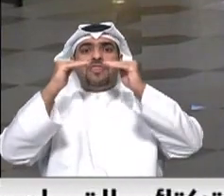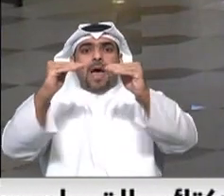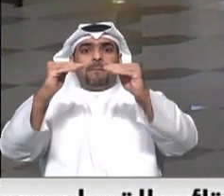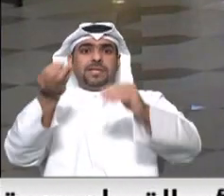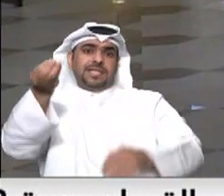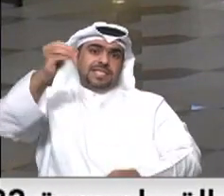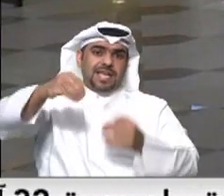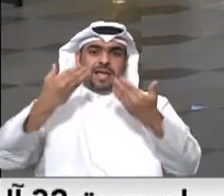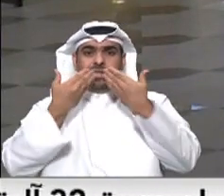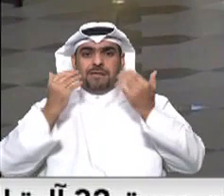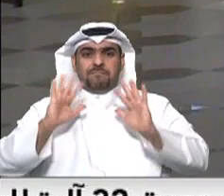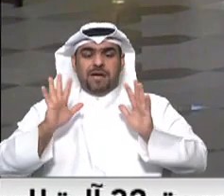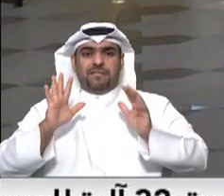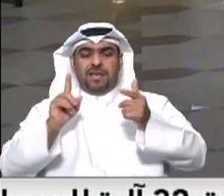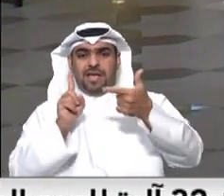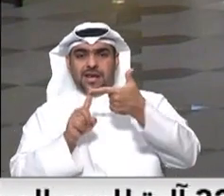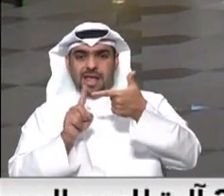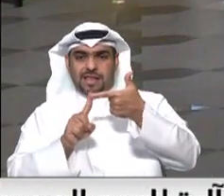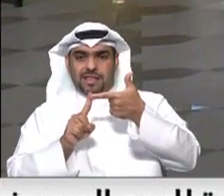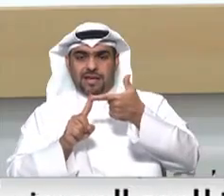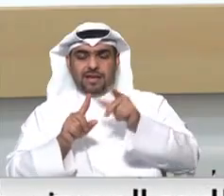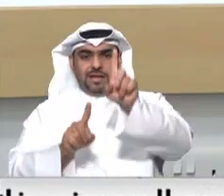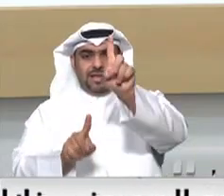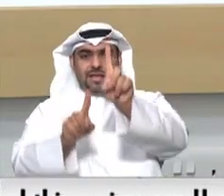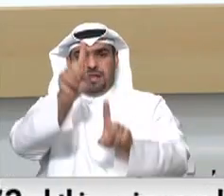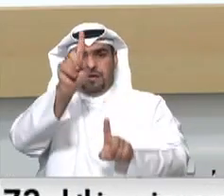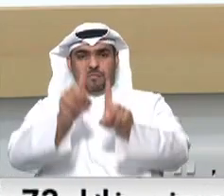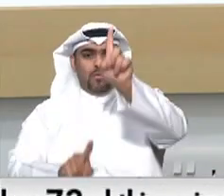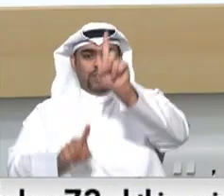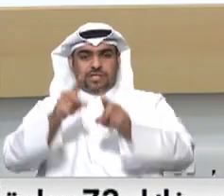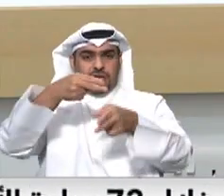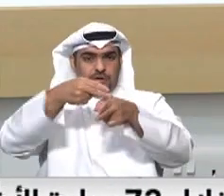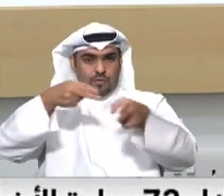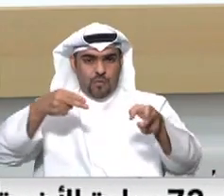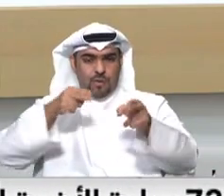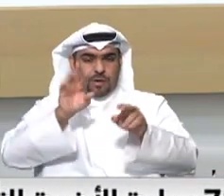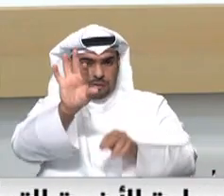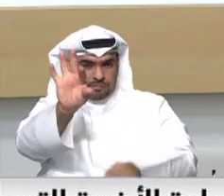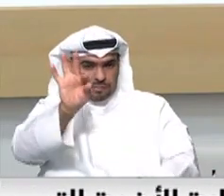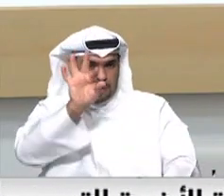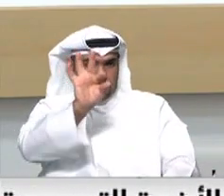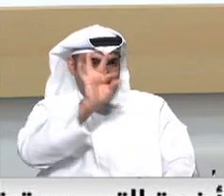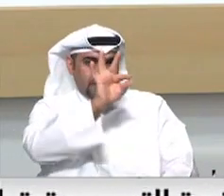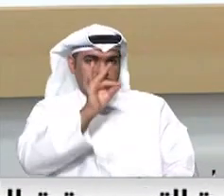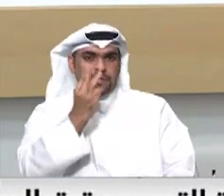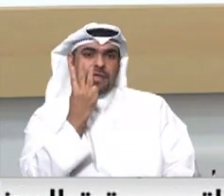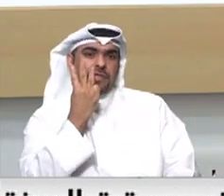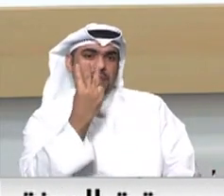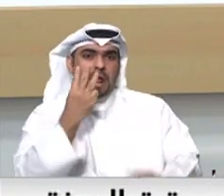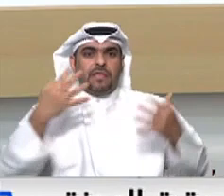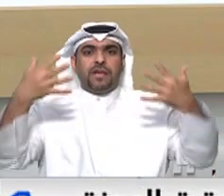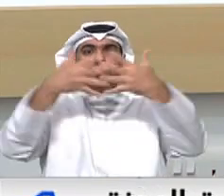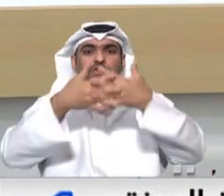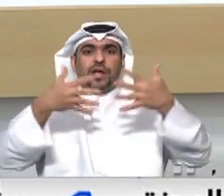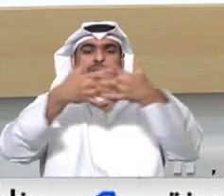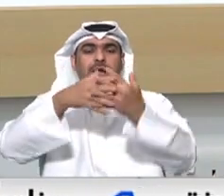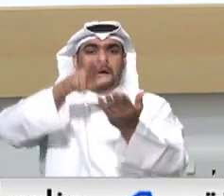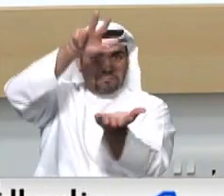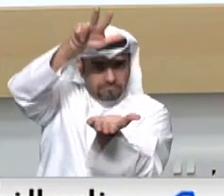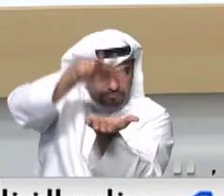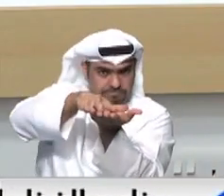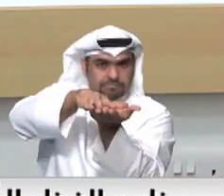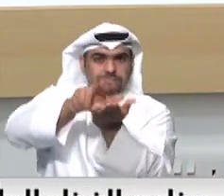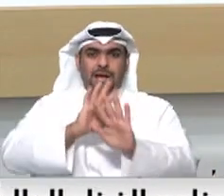اثنين، إدراج 3 شركات كويتية في مؤشر MSCI الخليجي للشركات الصغيرة، وهذا بالتالي يزيد من